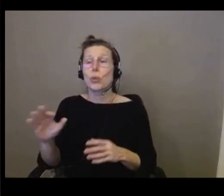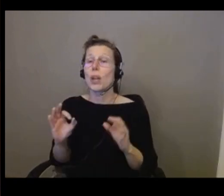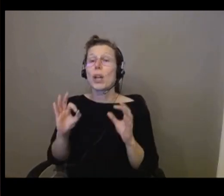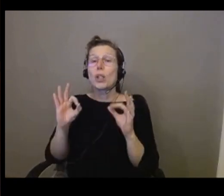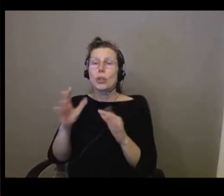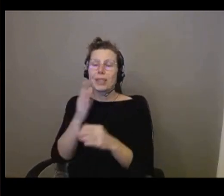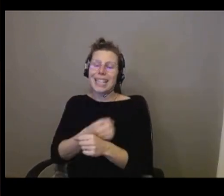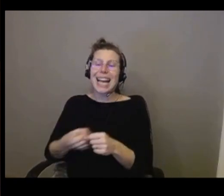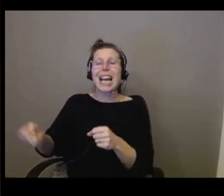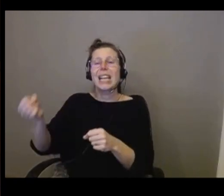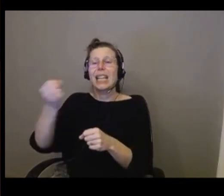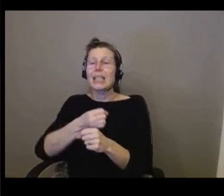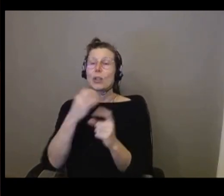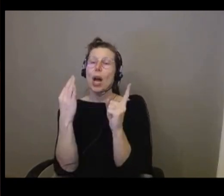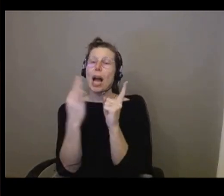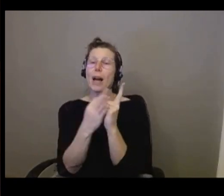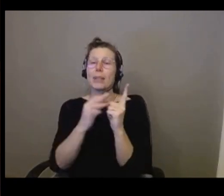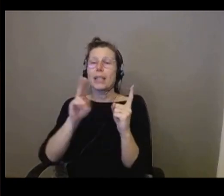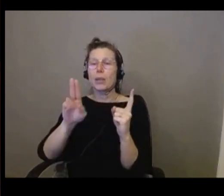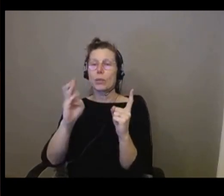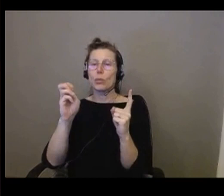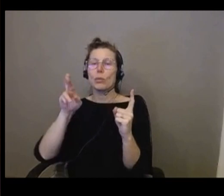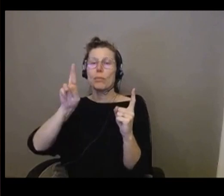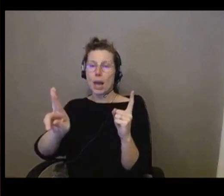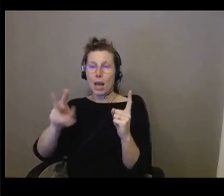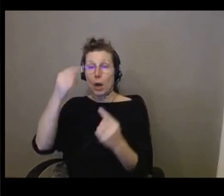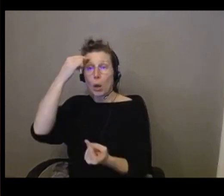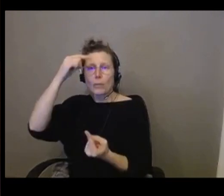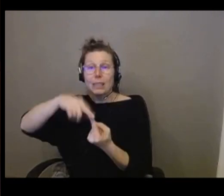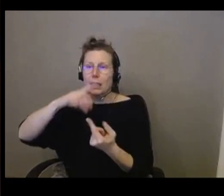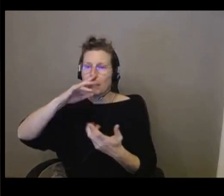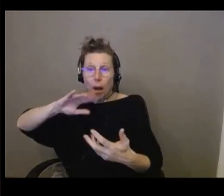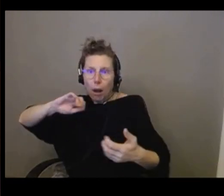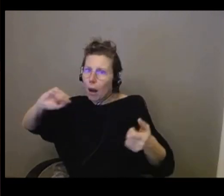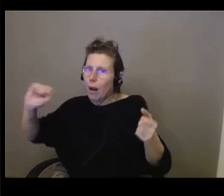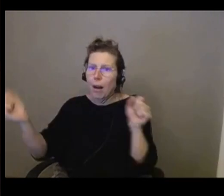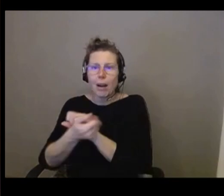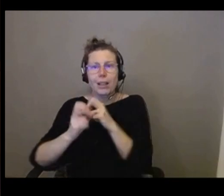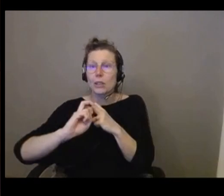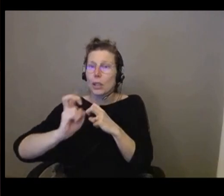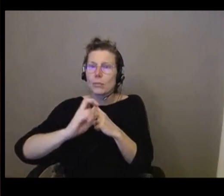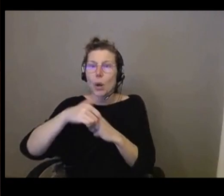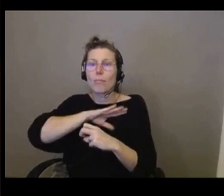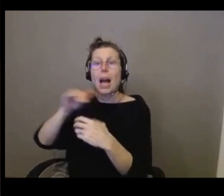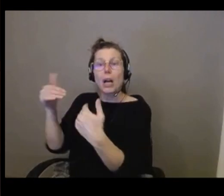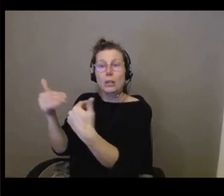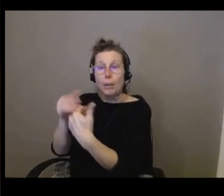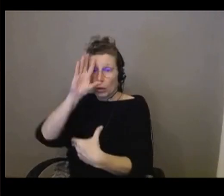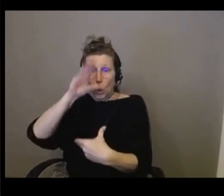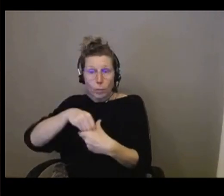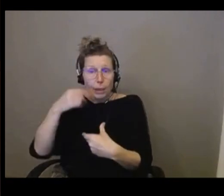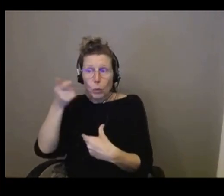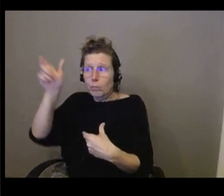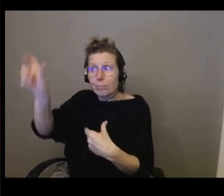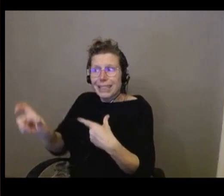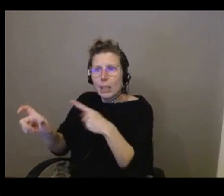Uber, en fait, a été pensée pour révolutionner le transport à la demande et également pour les personnes avec des besoins spécifiques. Ces dernières années, on